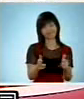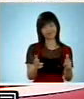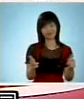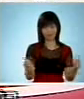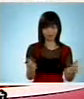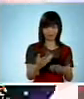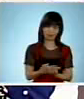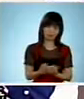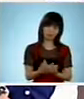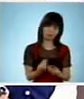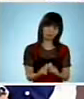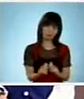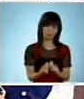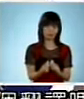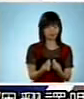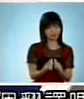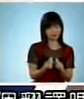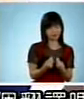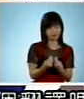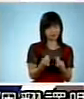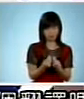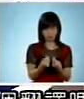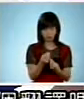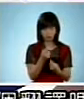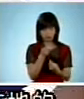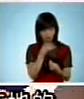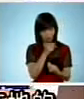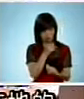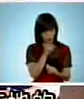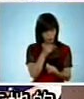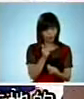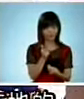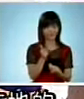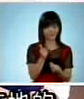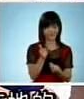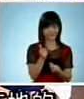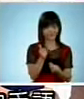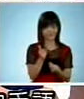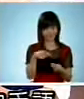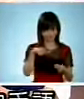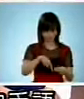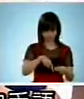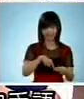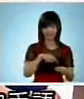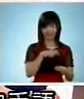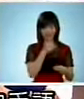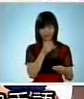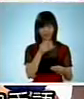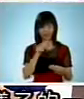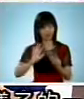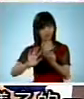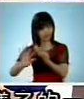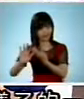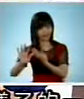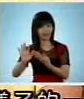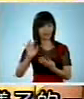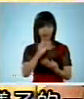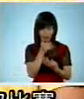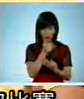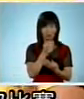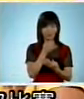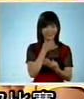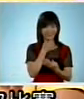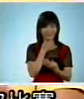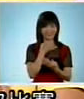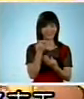很多的不同。 那怎么办？那所以他还需要透过一个翻译吗？就是懂我们本地的，还有懂国外的那个手语来做个翻译吗？这样子一个。